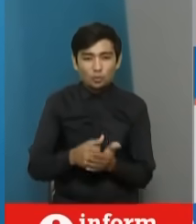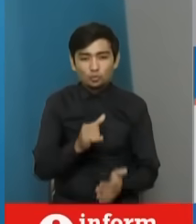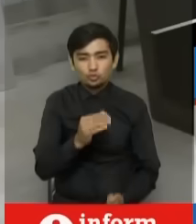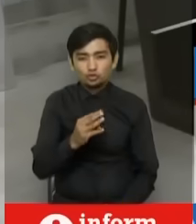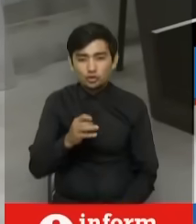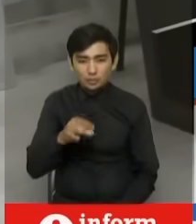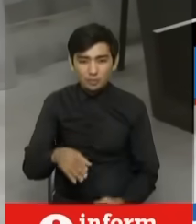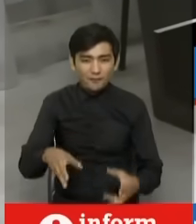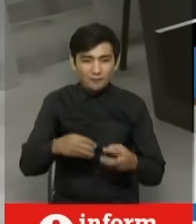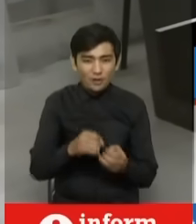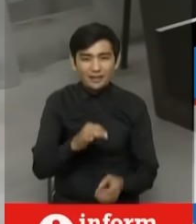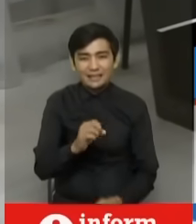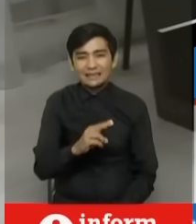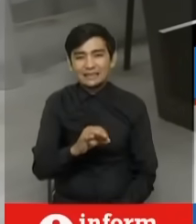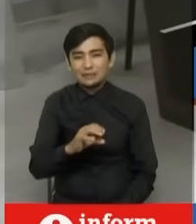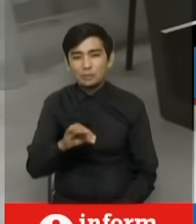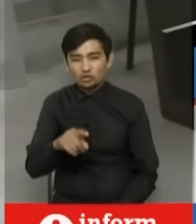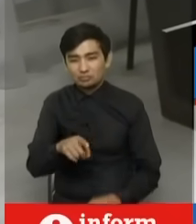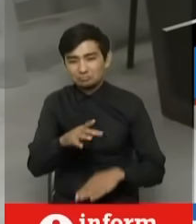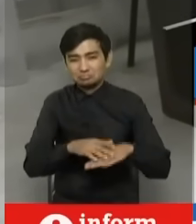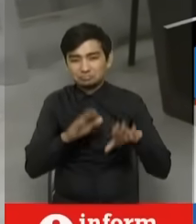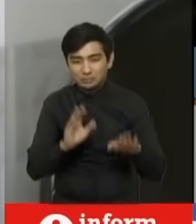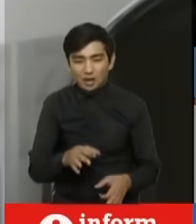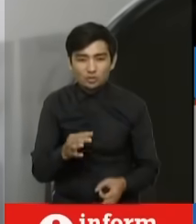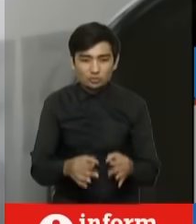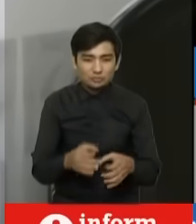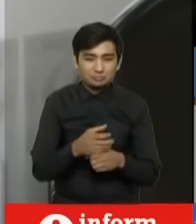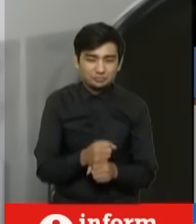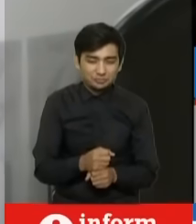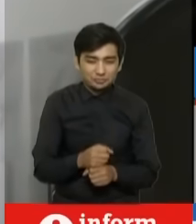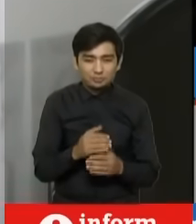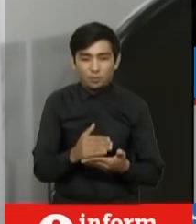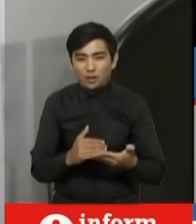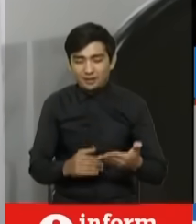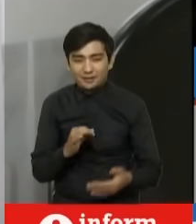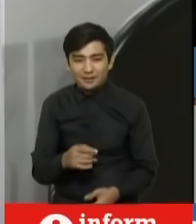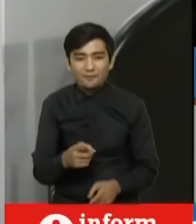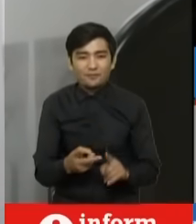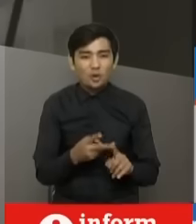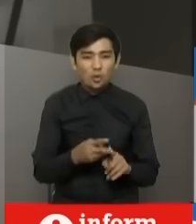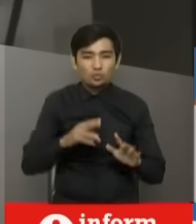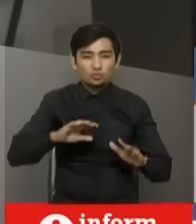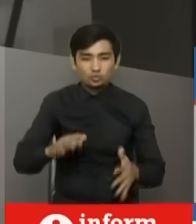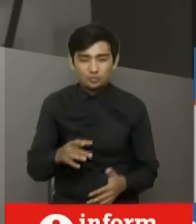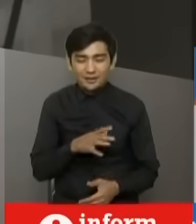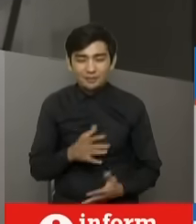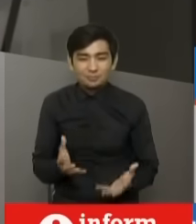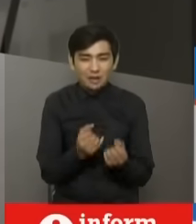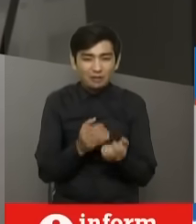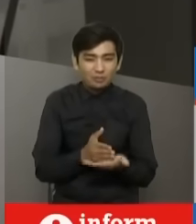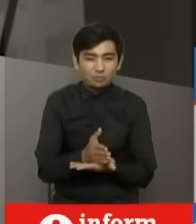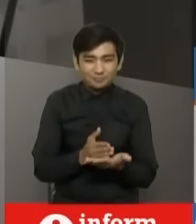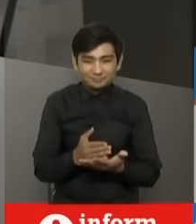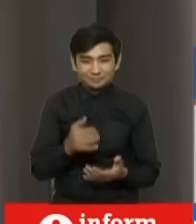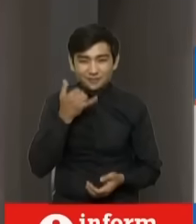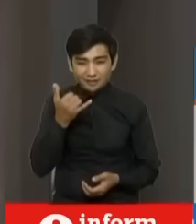и простила диспетчера. Она просит, чтобы суд прошел в сокращенном порядке. Это уже второй случай, когда служба спасения игнорирует